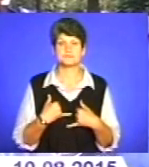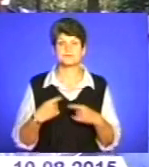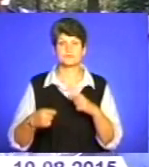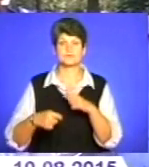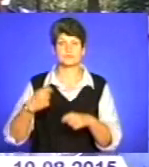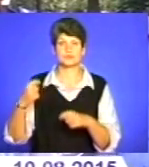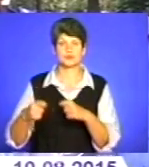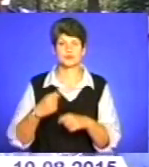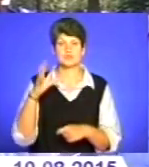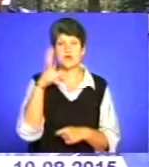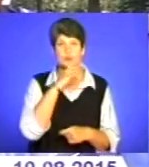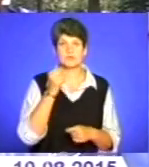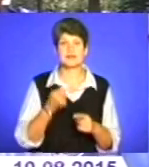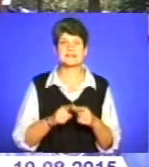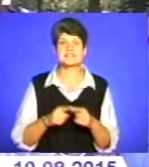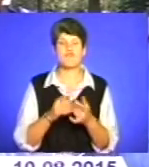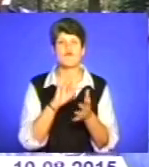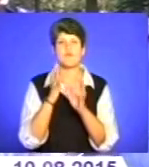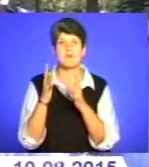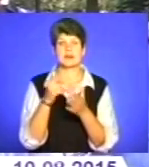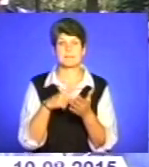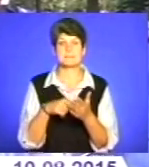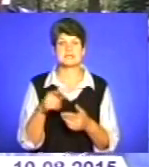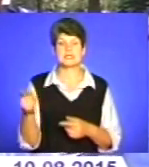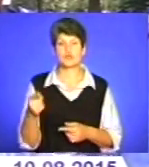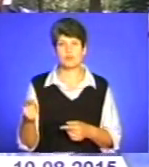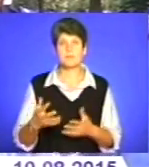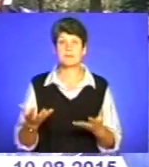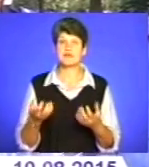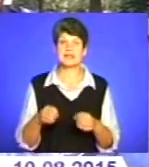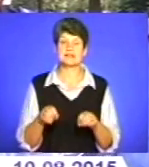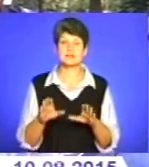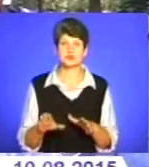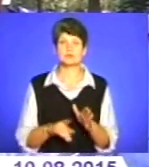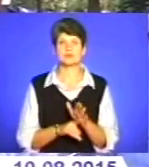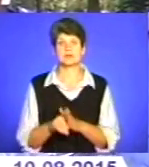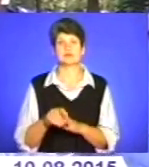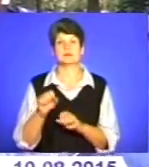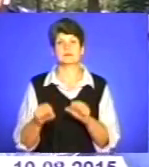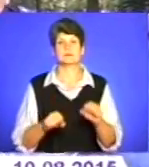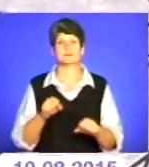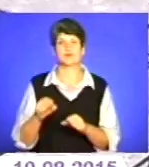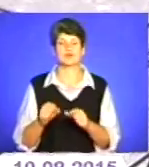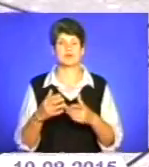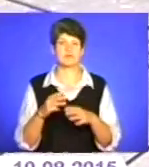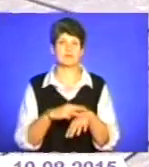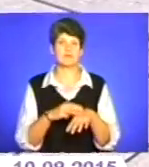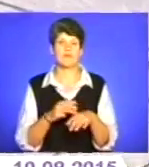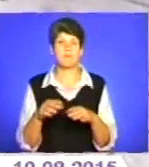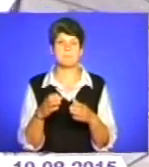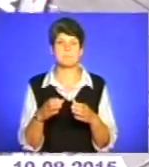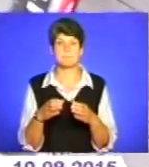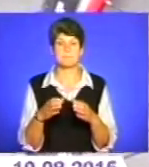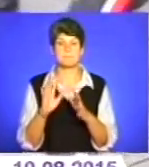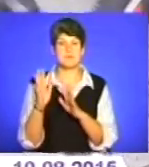злочинність даної грабунки, це в парках міста Тернополя, і ми так прийняли рішення, що запустимо дані патрулі в парки. У літній період